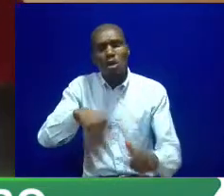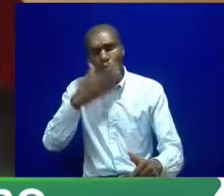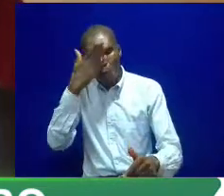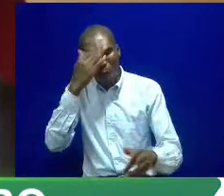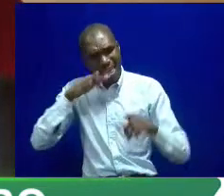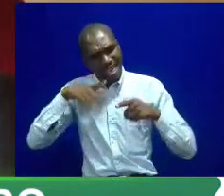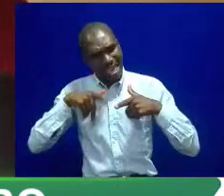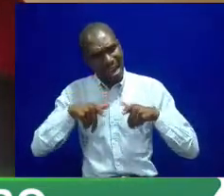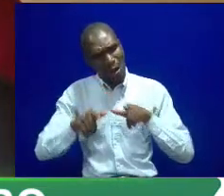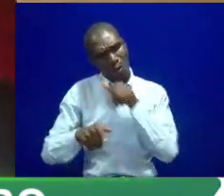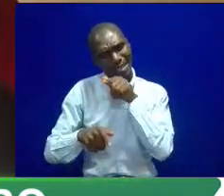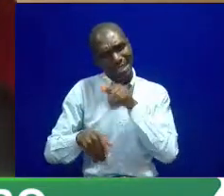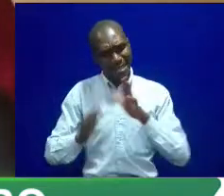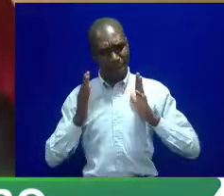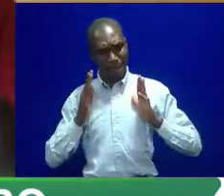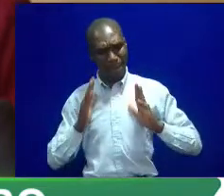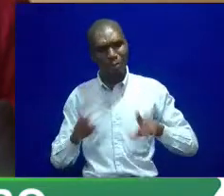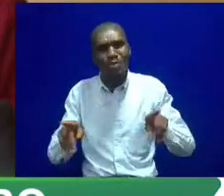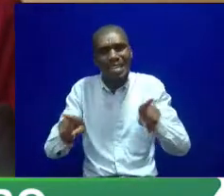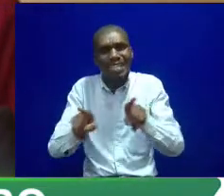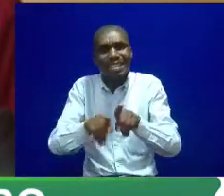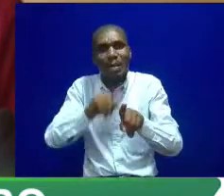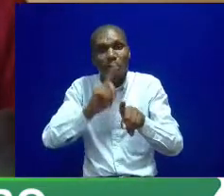o at that same place, at that same time,